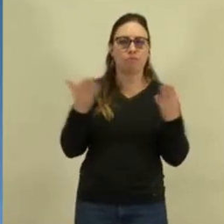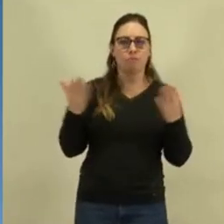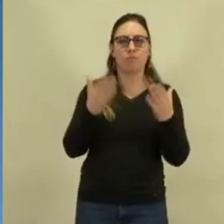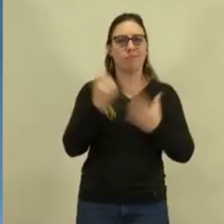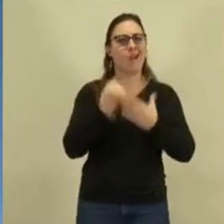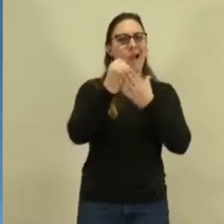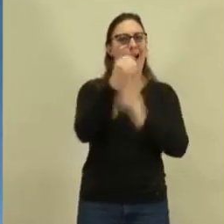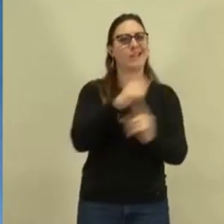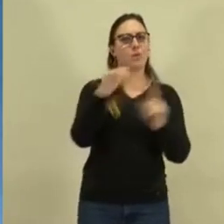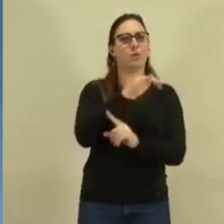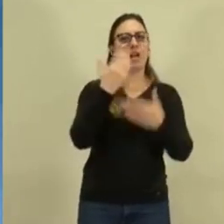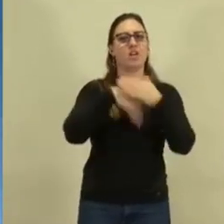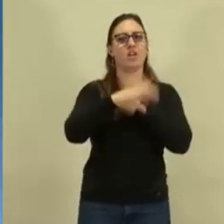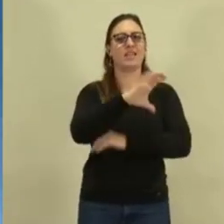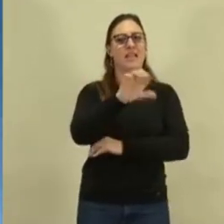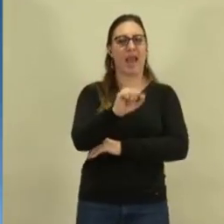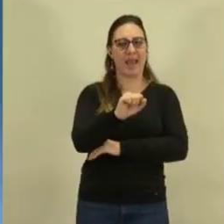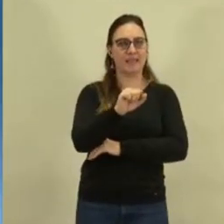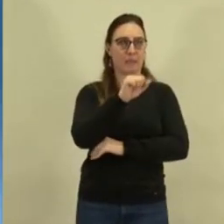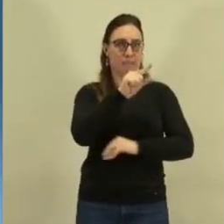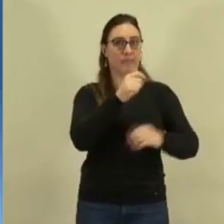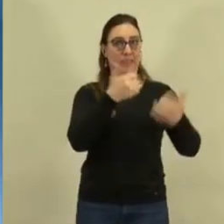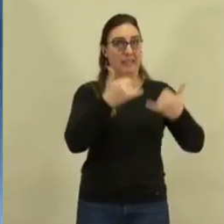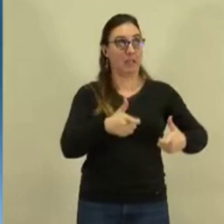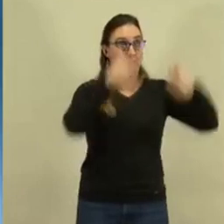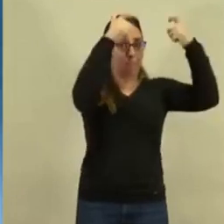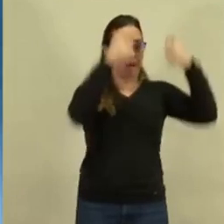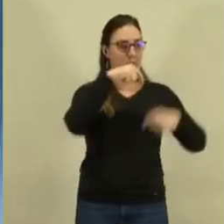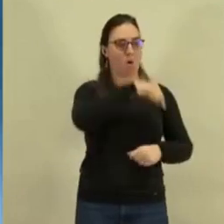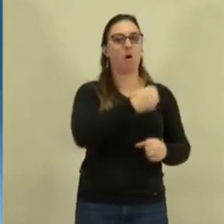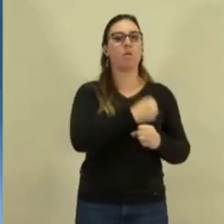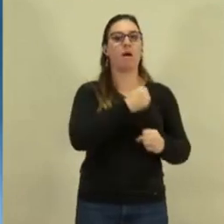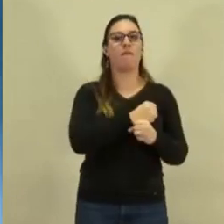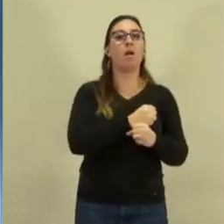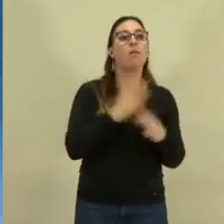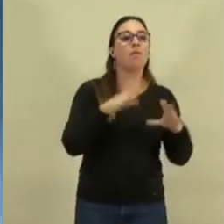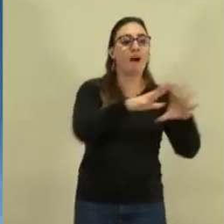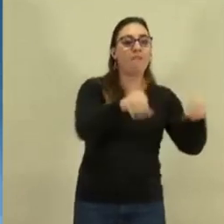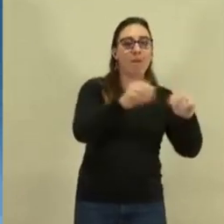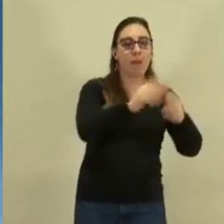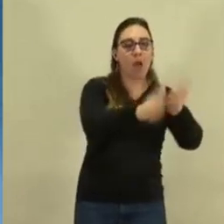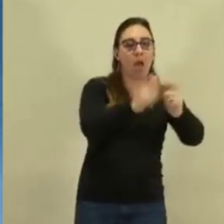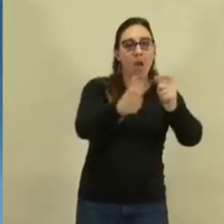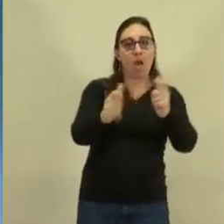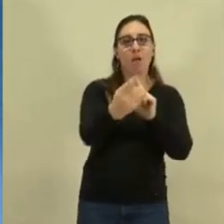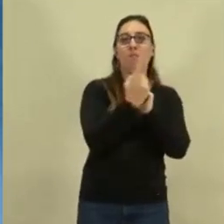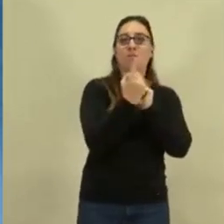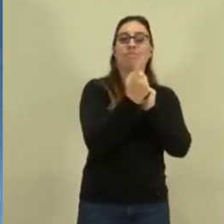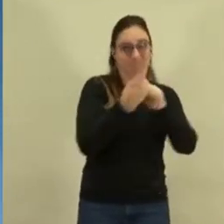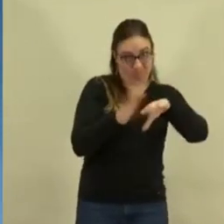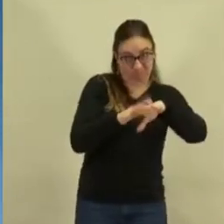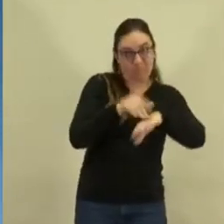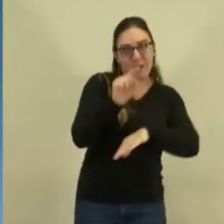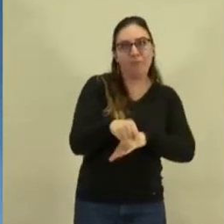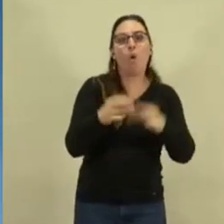assistante sociale du CCAS qui sont dans ces locaux demande aux ménages qui sont en difficulté et qui viennent les consulter. Le